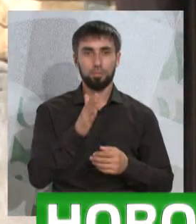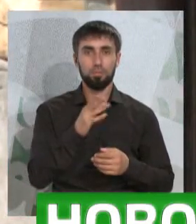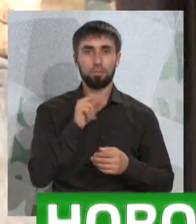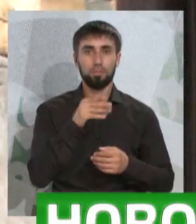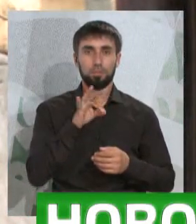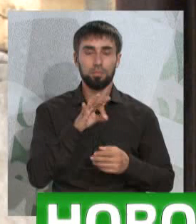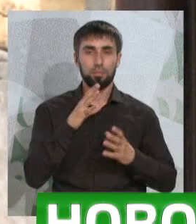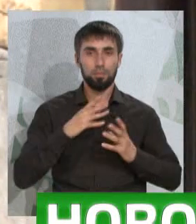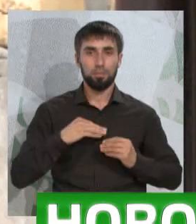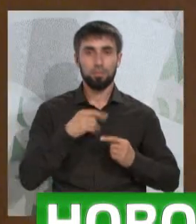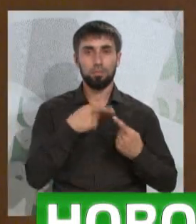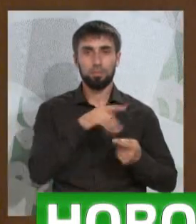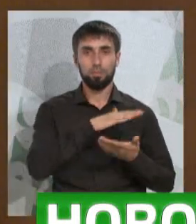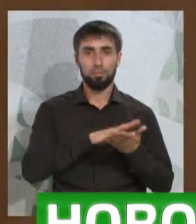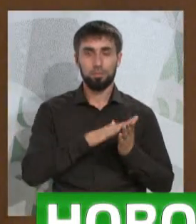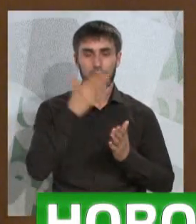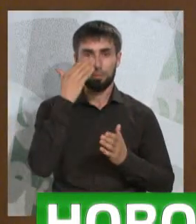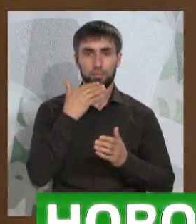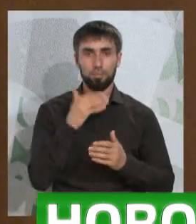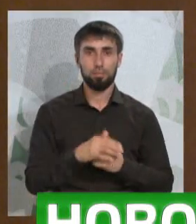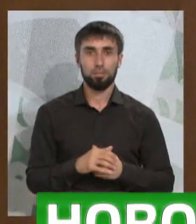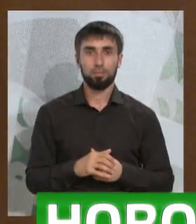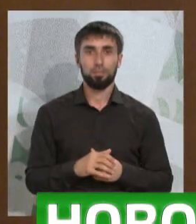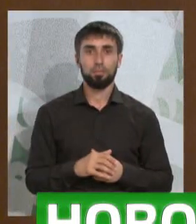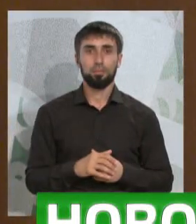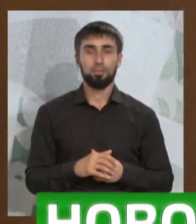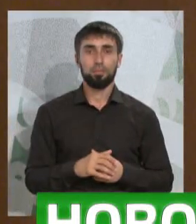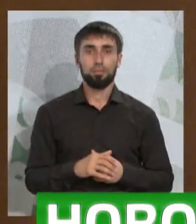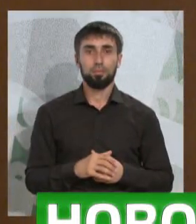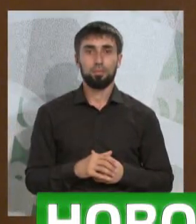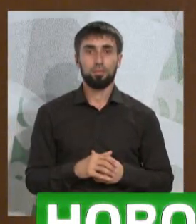хоть как-то облегчить ситуацию летом. Диана Дударова, Адам Далаков, Новости 24.